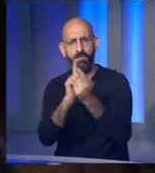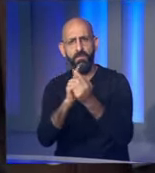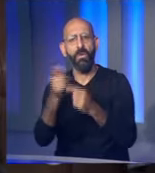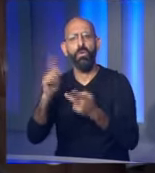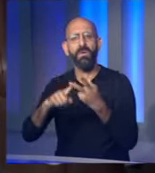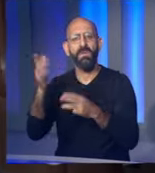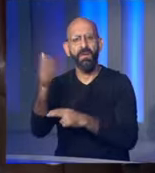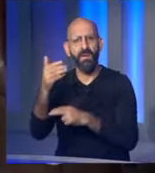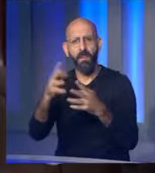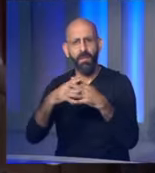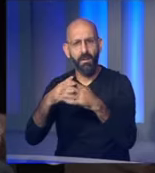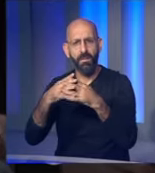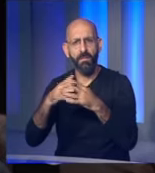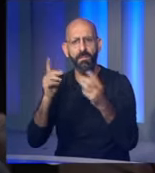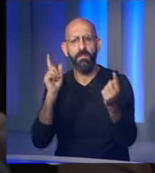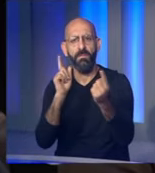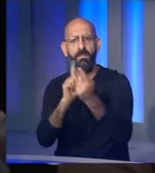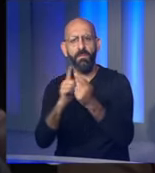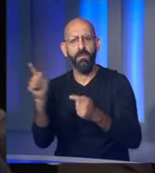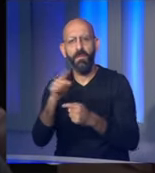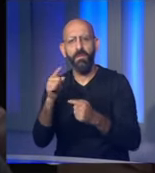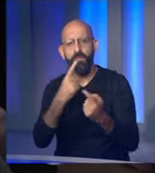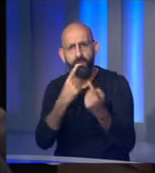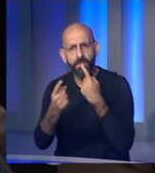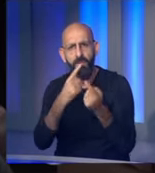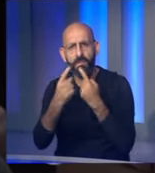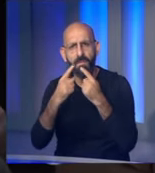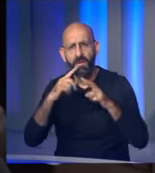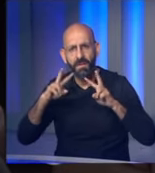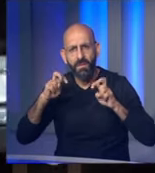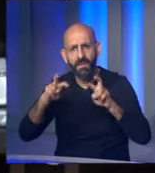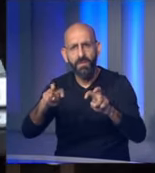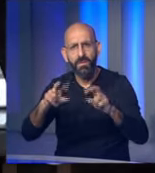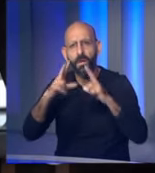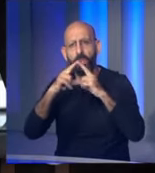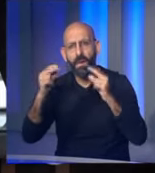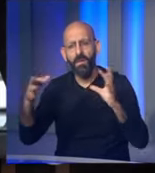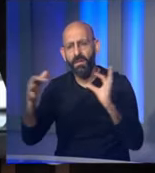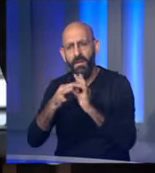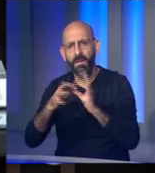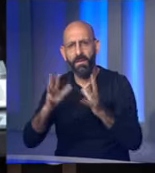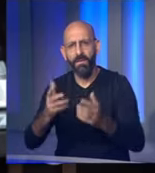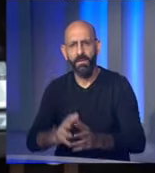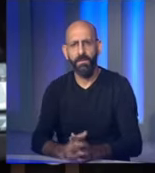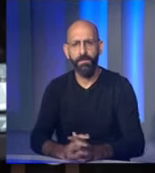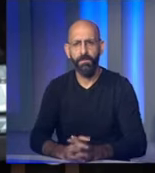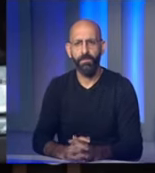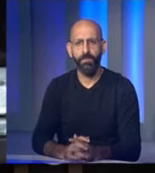الامريكي امس اوكستين في حضور السفيره الامريكيه في لبنان ليزا جونسون وتناول البحث الاوضاع